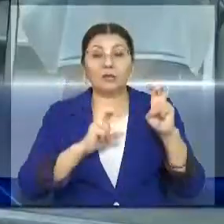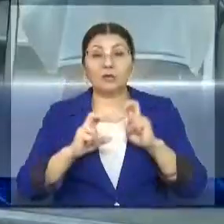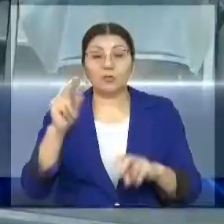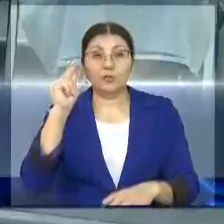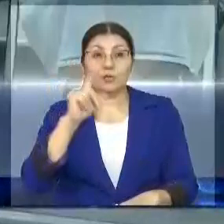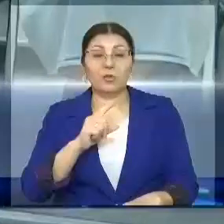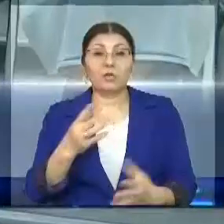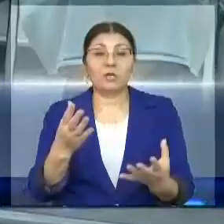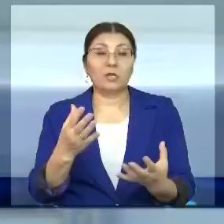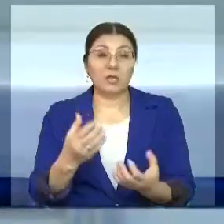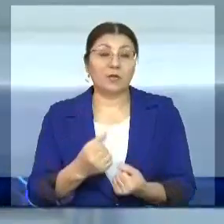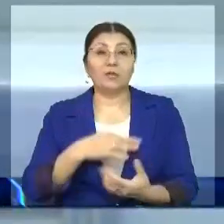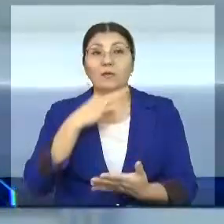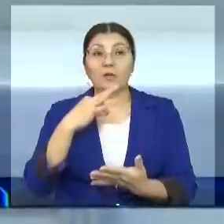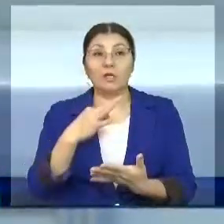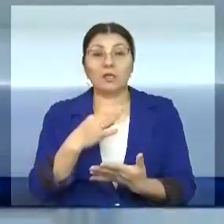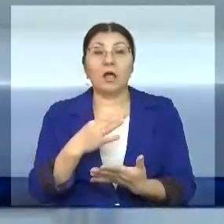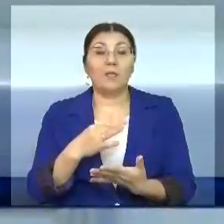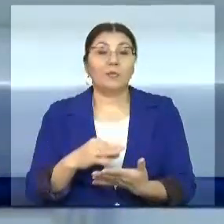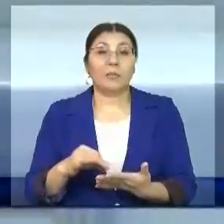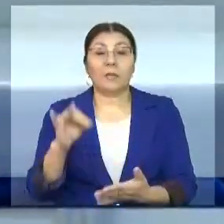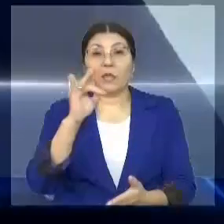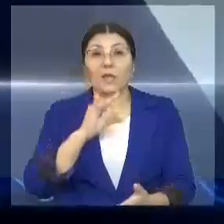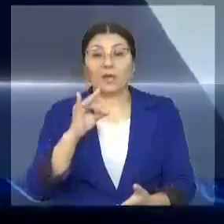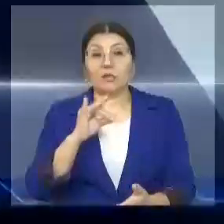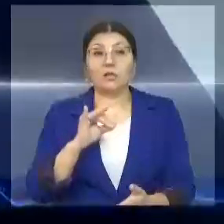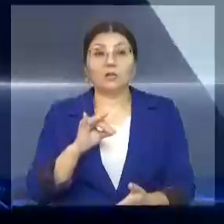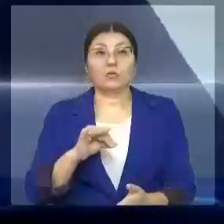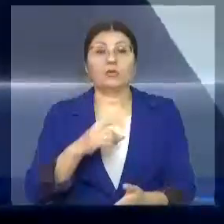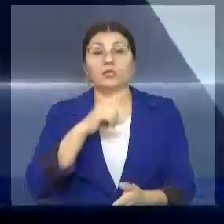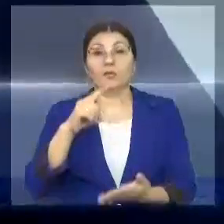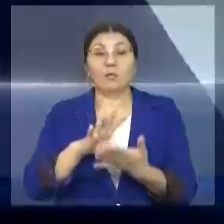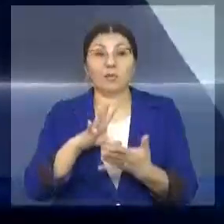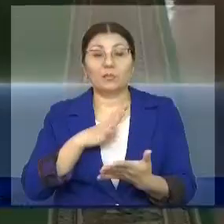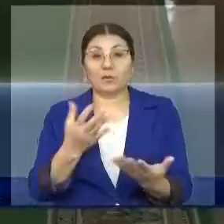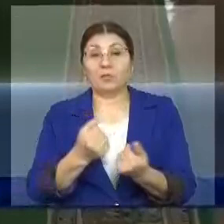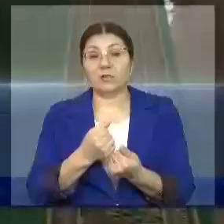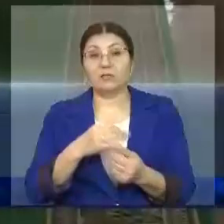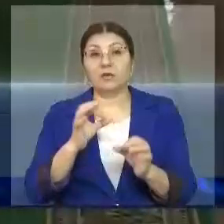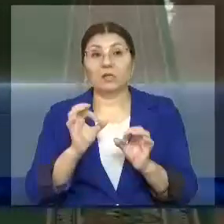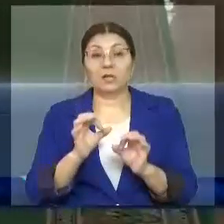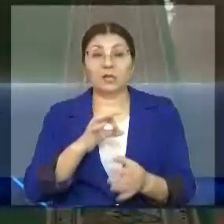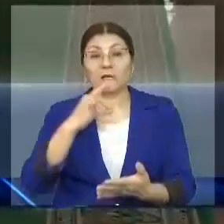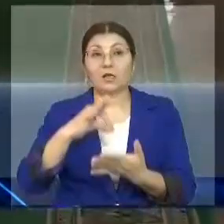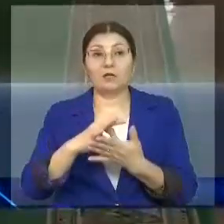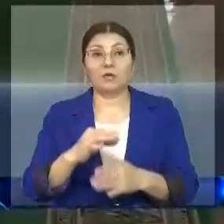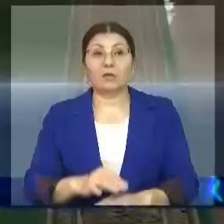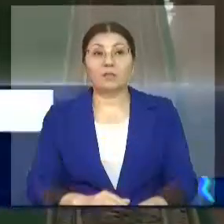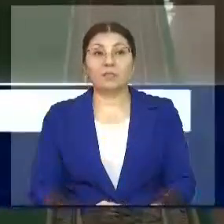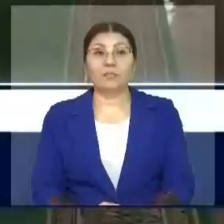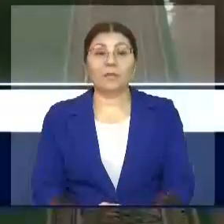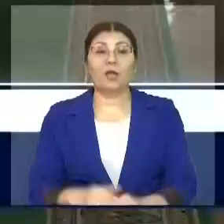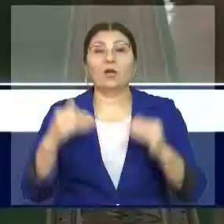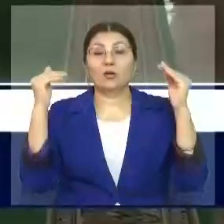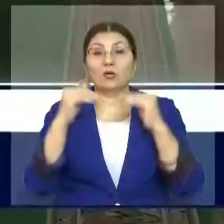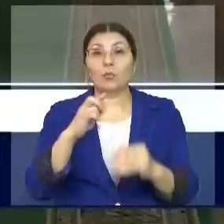интересующие вопросы. Спрашивали о мерах борьбы с коррупцией, интересовались примерами уголовных дел из практики спикеров. В